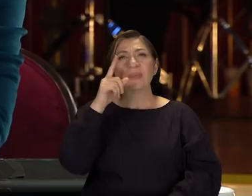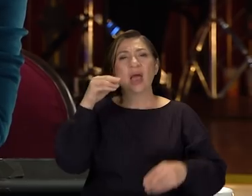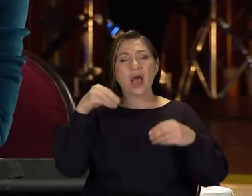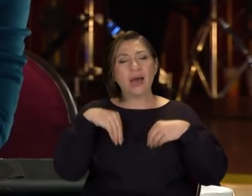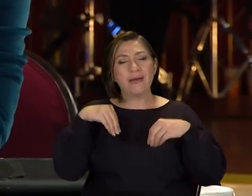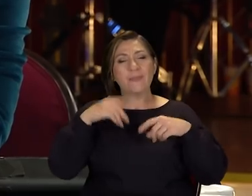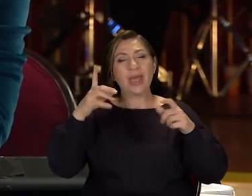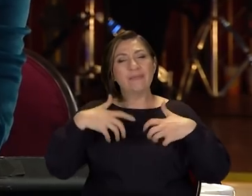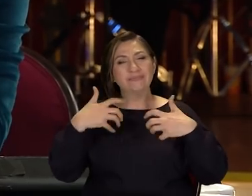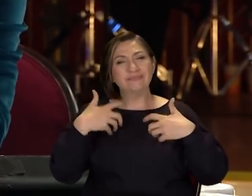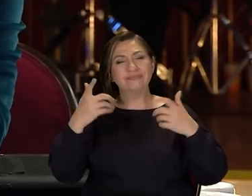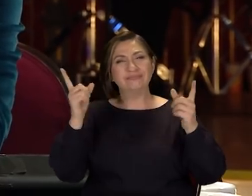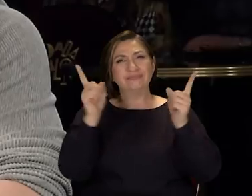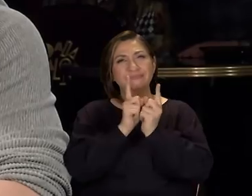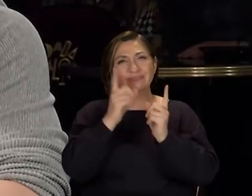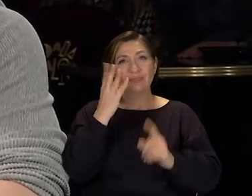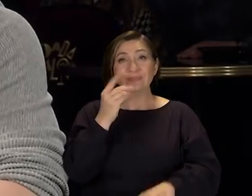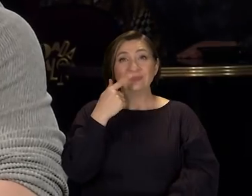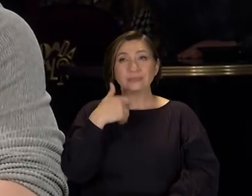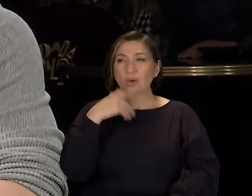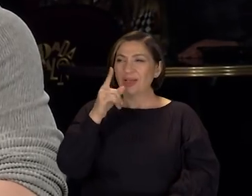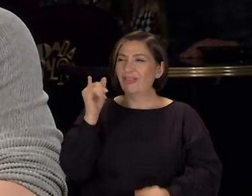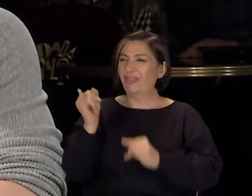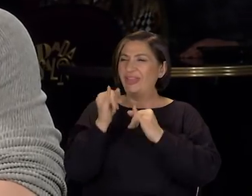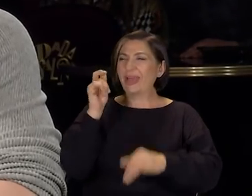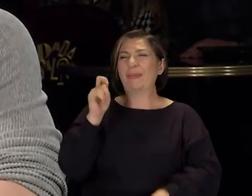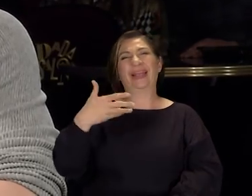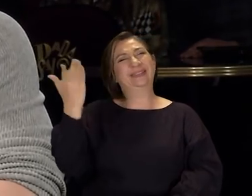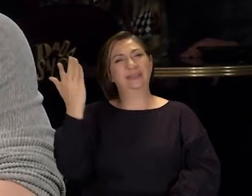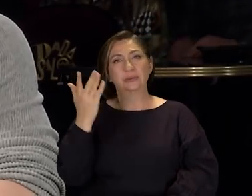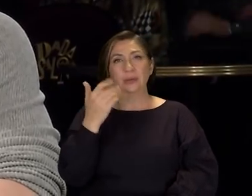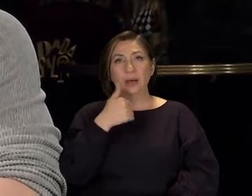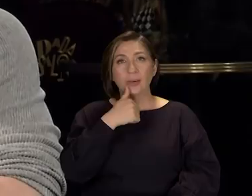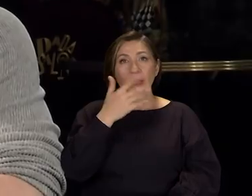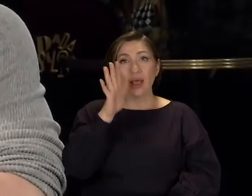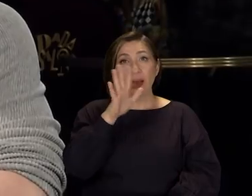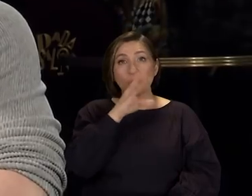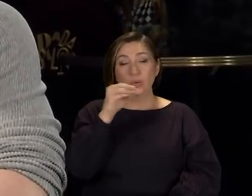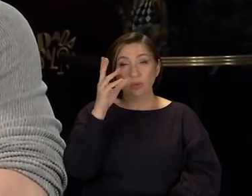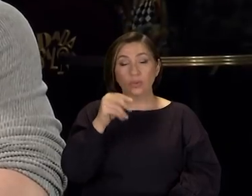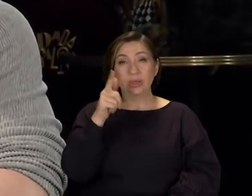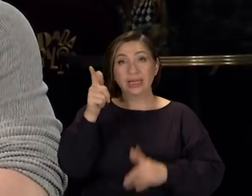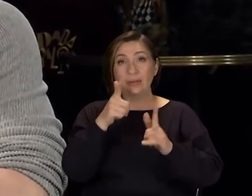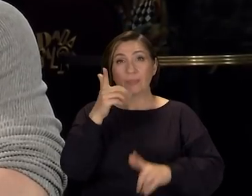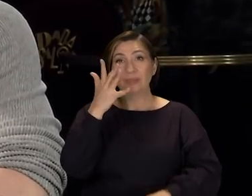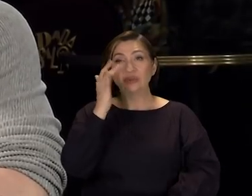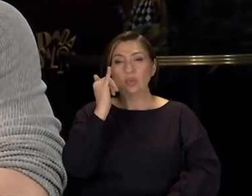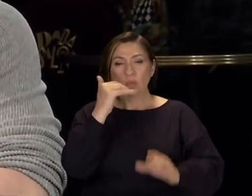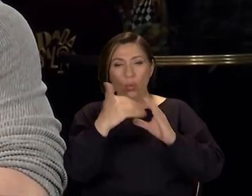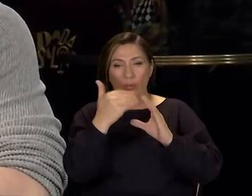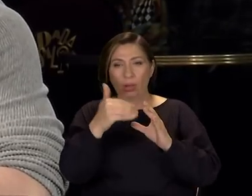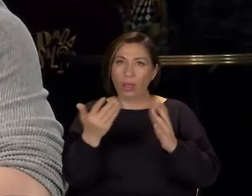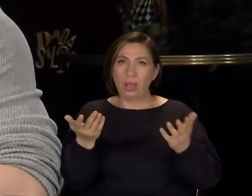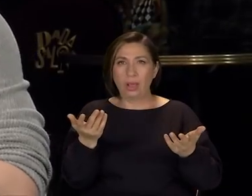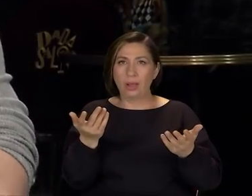ayıyla pandanın aşkını anlatsana dedi diyebilir abi, yani. Önce hakikaten dalga geçti. Yani yapamayız falan filan ama abi 50 milyon oldu klip. 5 tane kötü yorum var yani, o